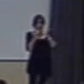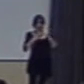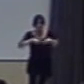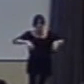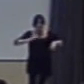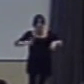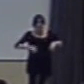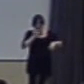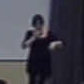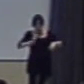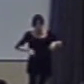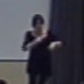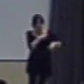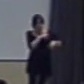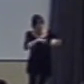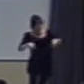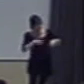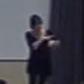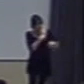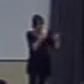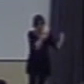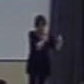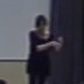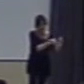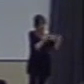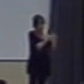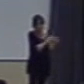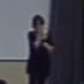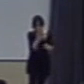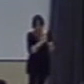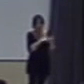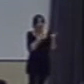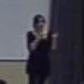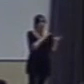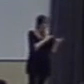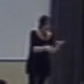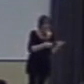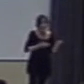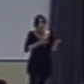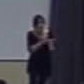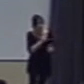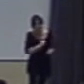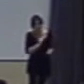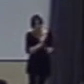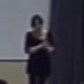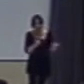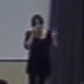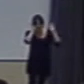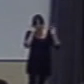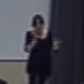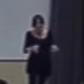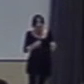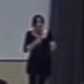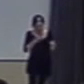que també us ho volia agrair moltíssim, perquè bueno, la vostra fidelitat al premi, la vostra aportació ha estat extraordinària, i sempre que parlem amb gent del món